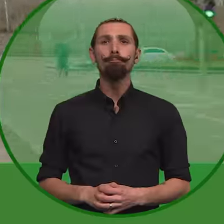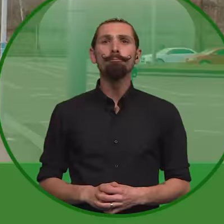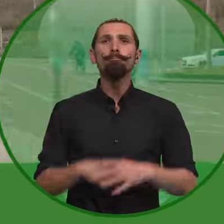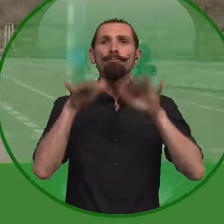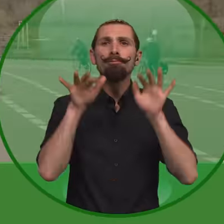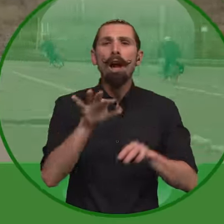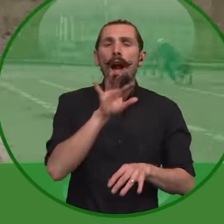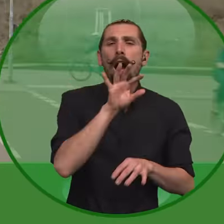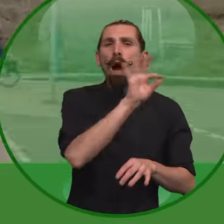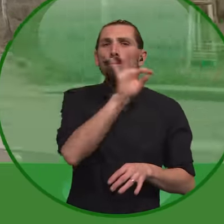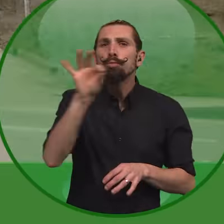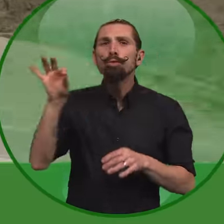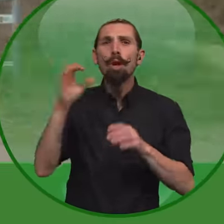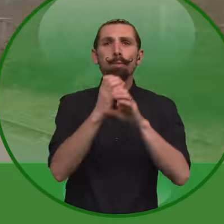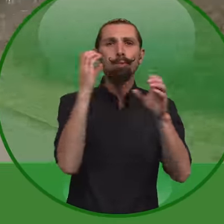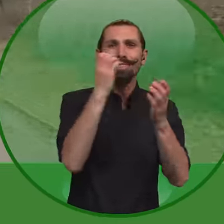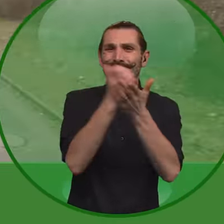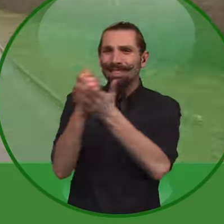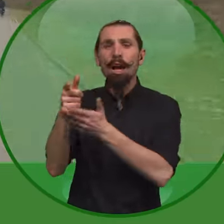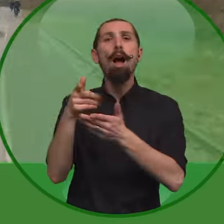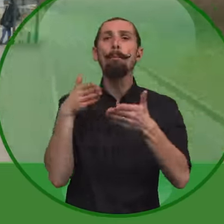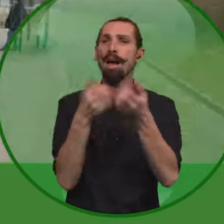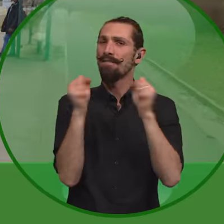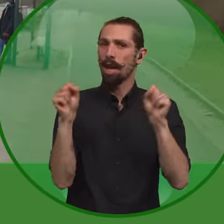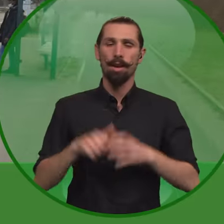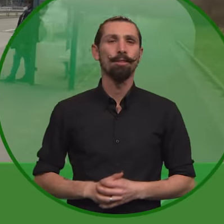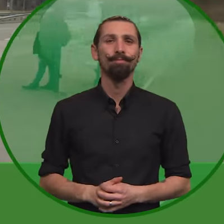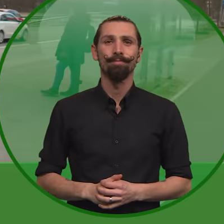Es kommen überwiegend barrierefreie Busse zum Einsatz.